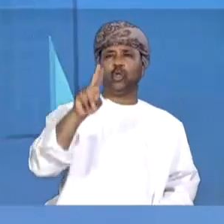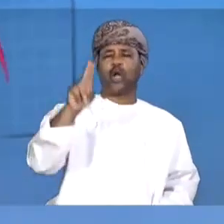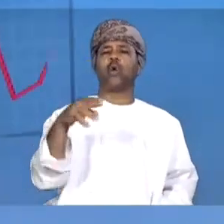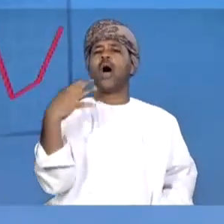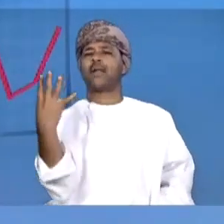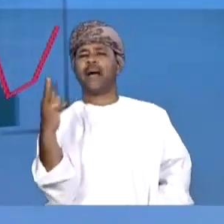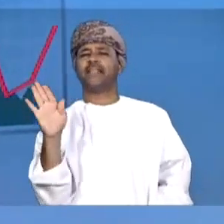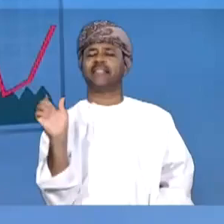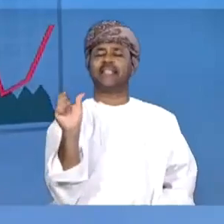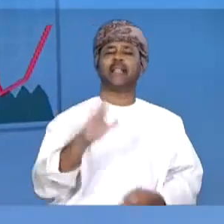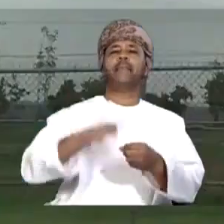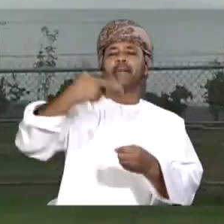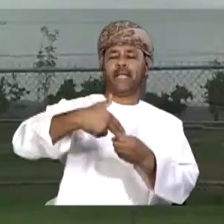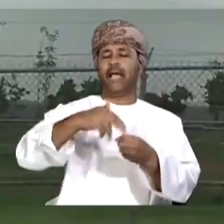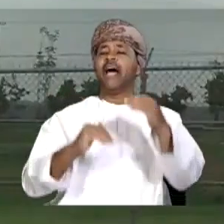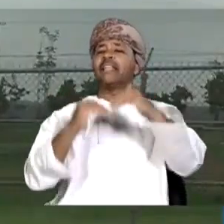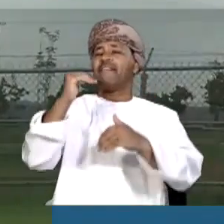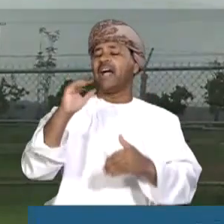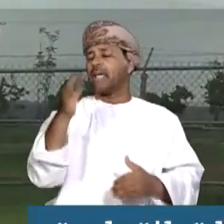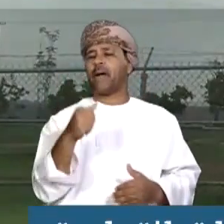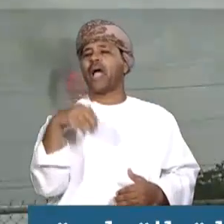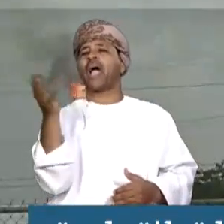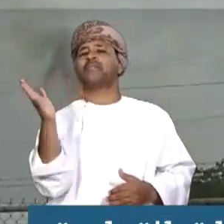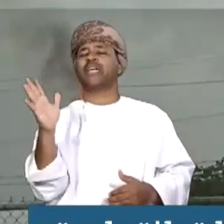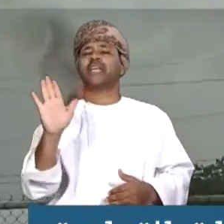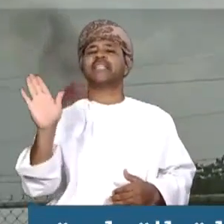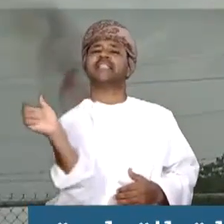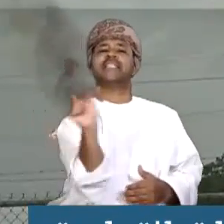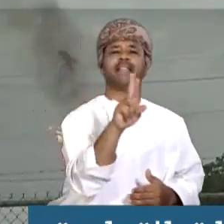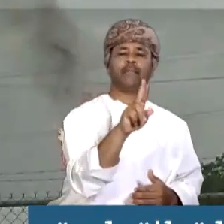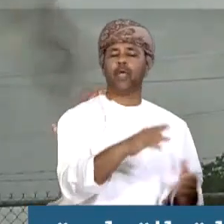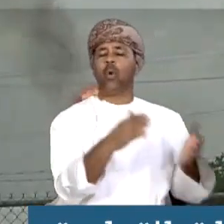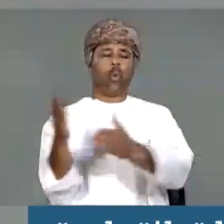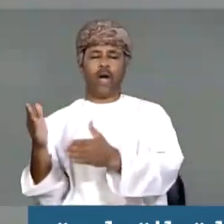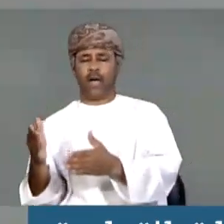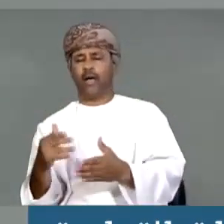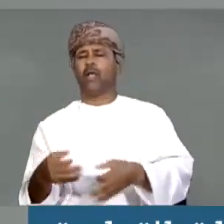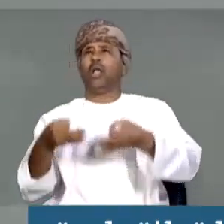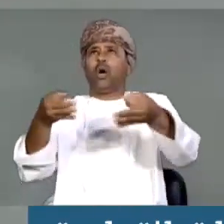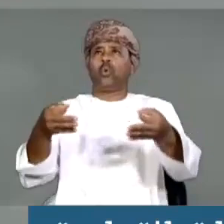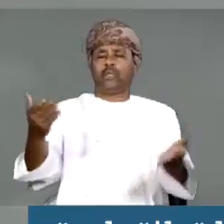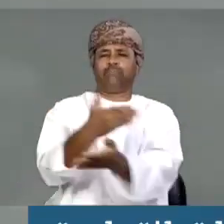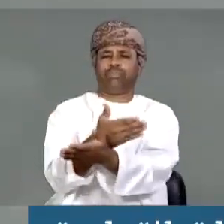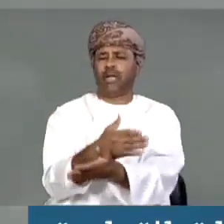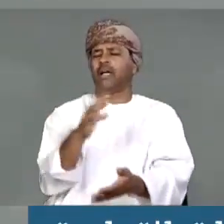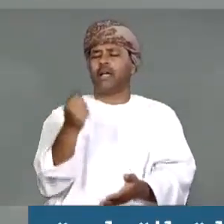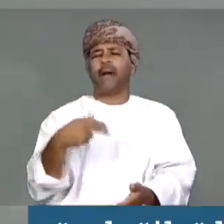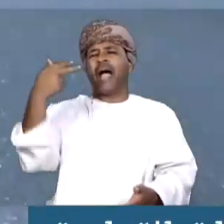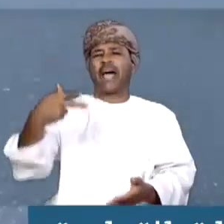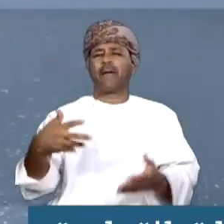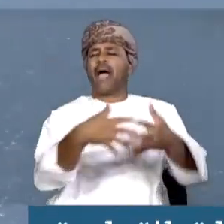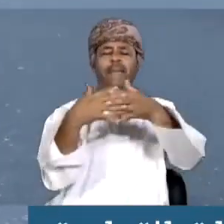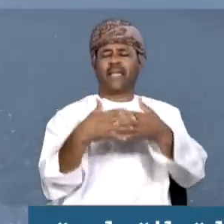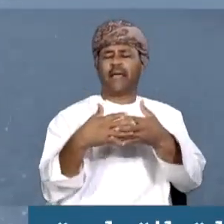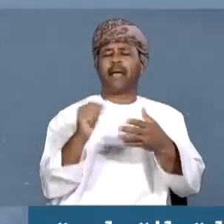سنتات للبرميل بارتفاع قدره 15 سنتا، وزادت العقود الآجلة لخام غرب تكساس الوسيط